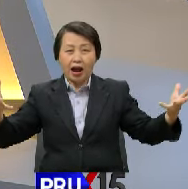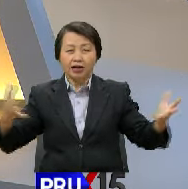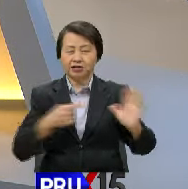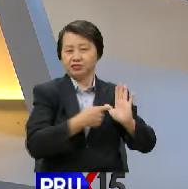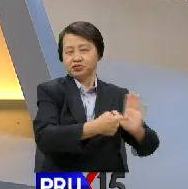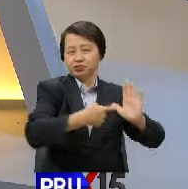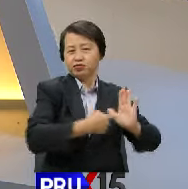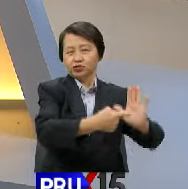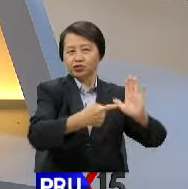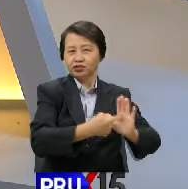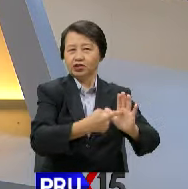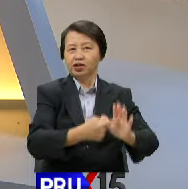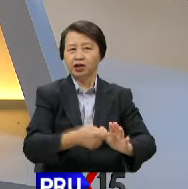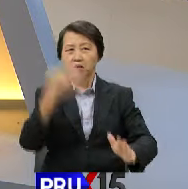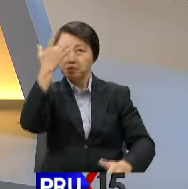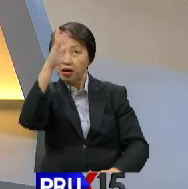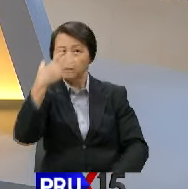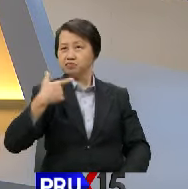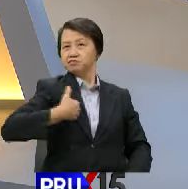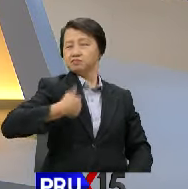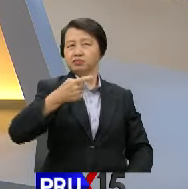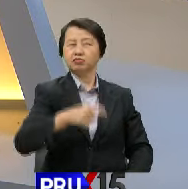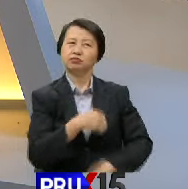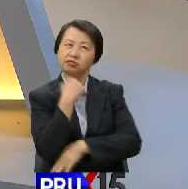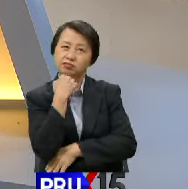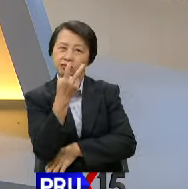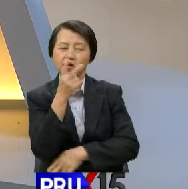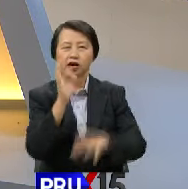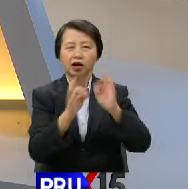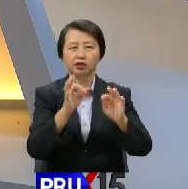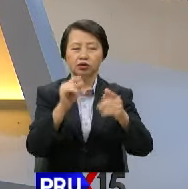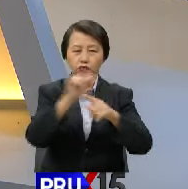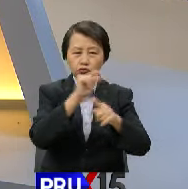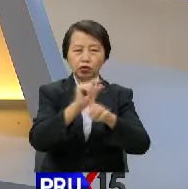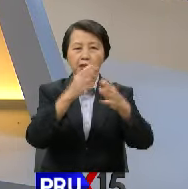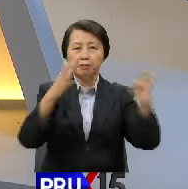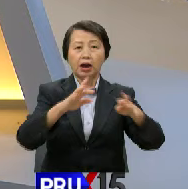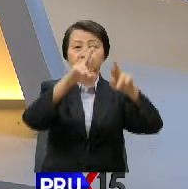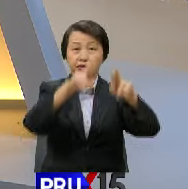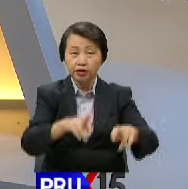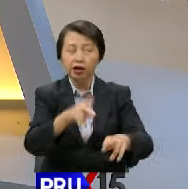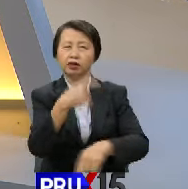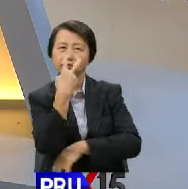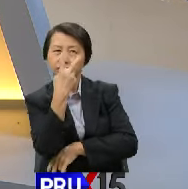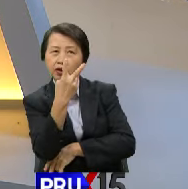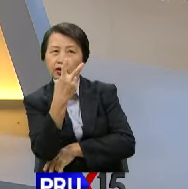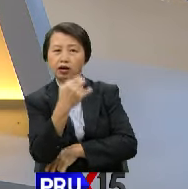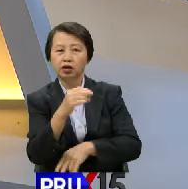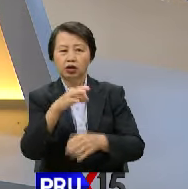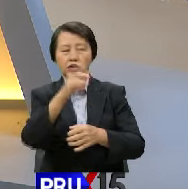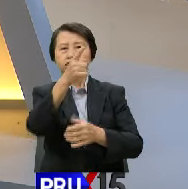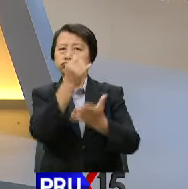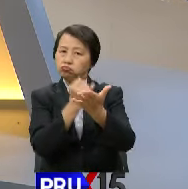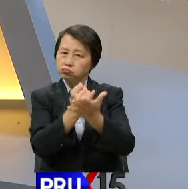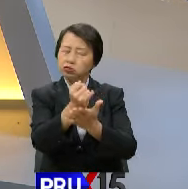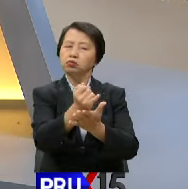anak tunjuk begitu pandai ataupun menggunakan bahasa rakyat dan menunjukkan Aura